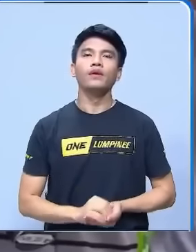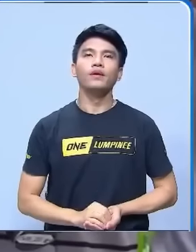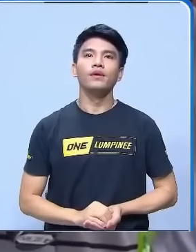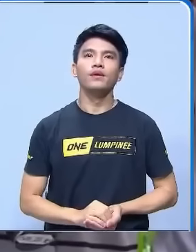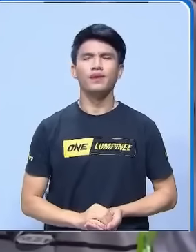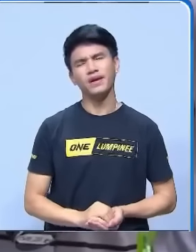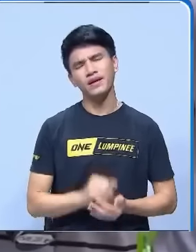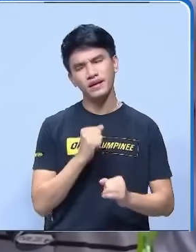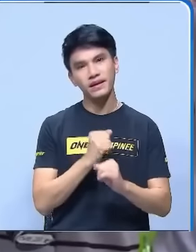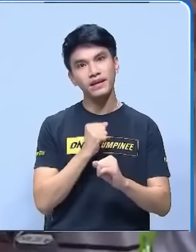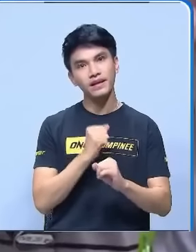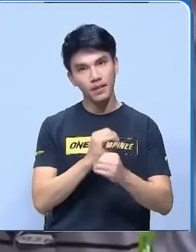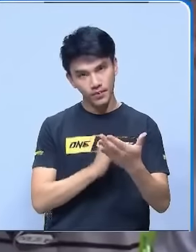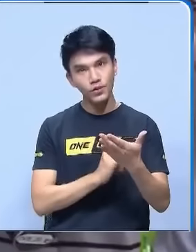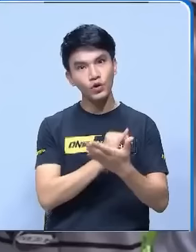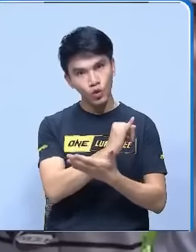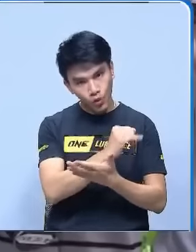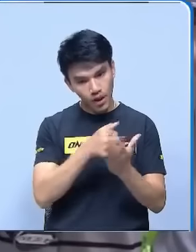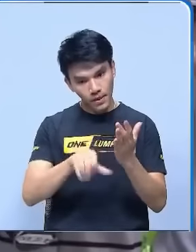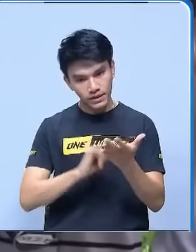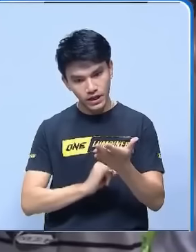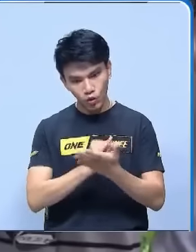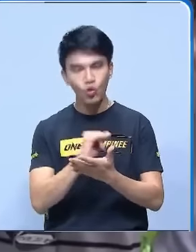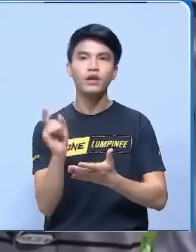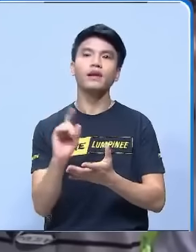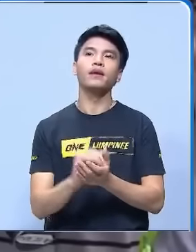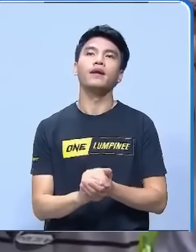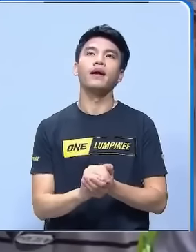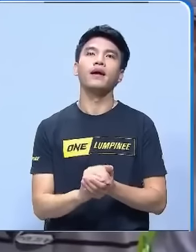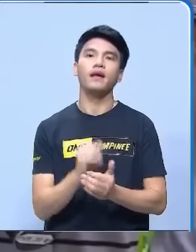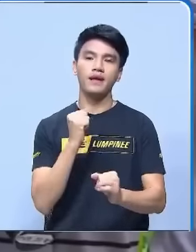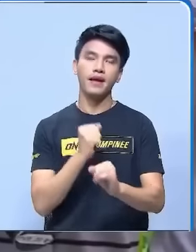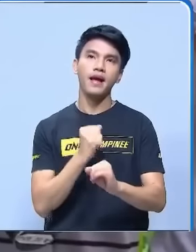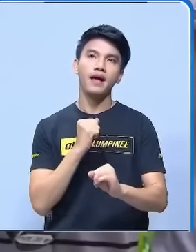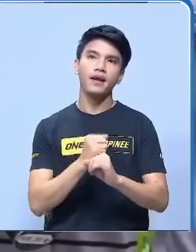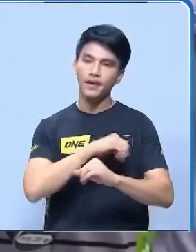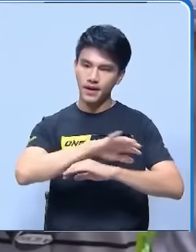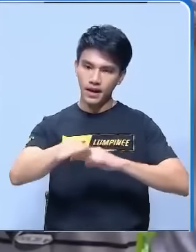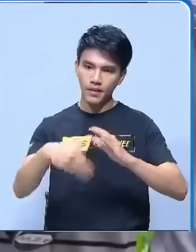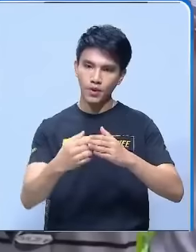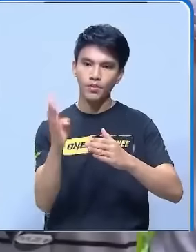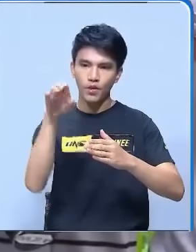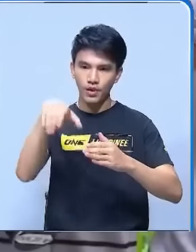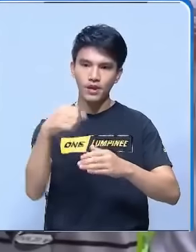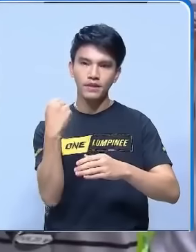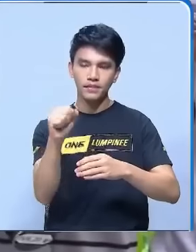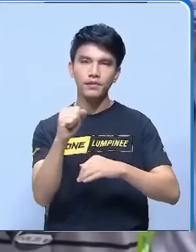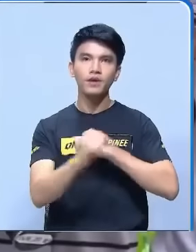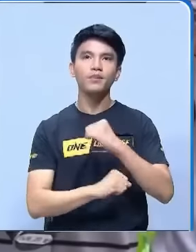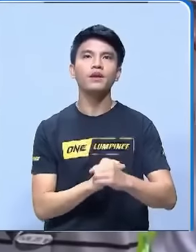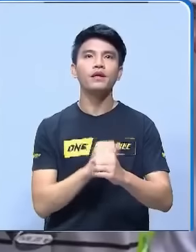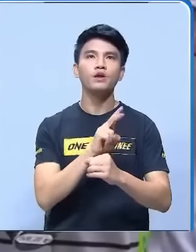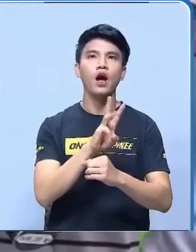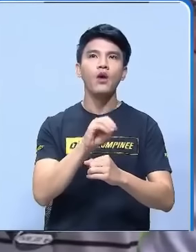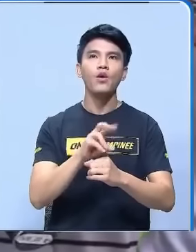นะไอ้ทำถูกต้องยื่นภาษีถูกต้องหรือไม่จดทะเบียนประกอบกิจการรวม10บริษัทมาตั้งแต่ปี62อ่ะร